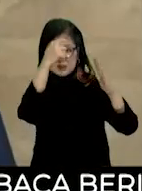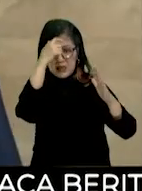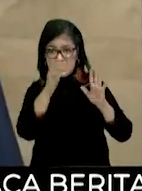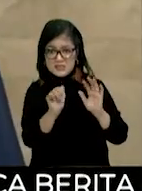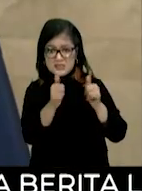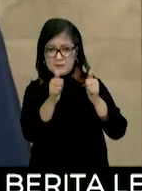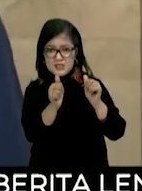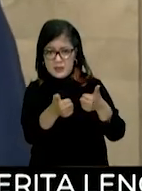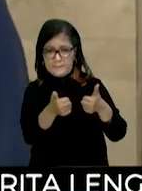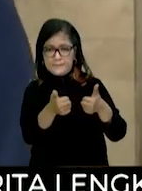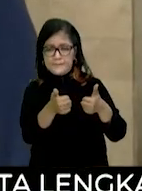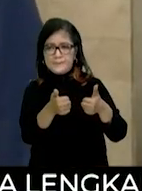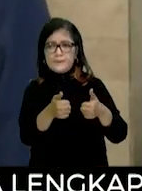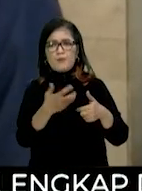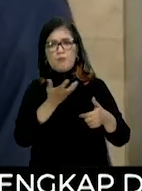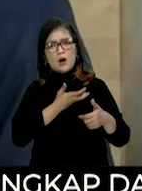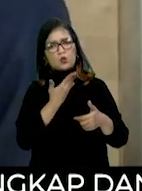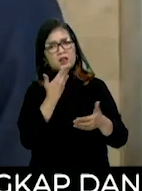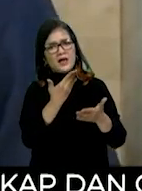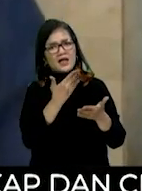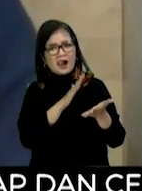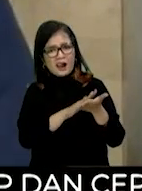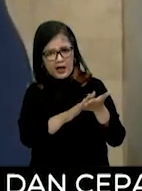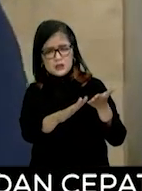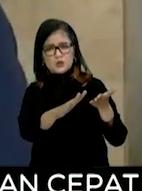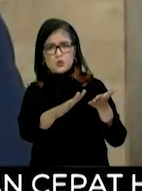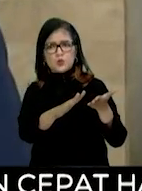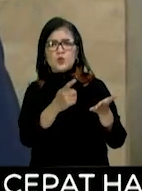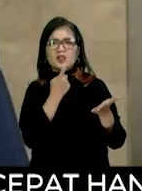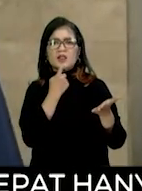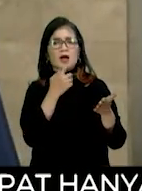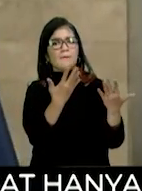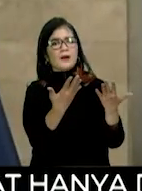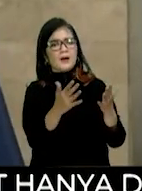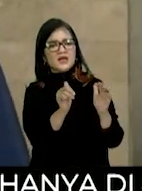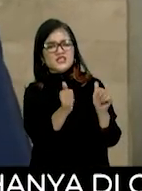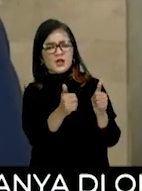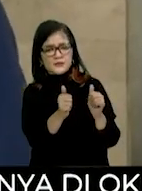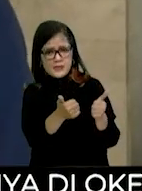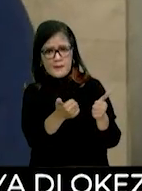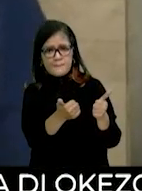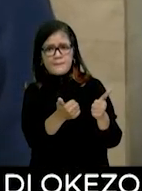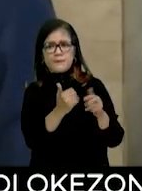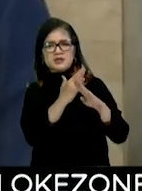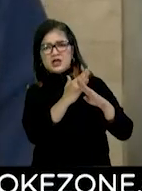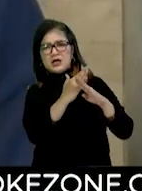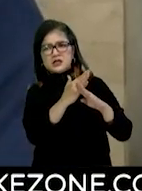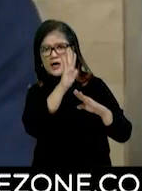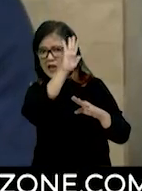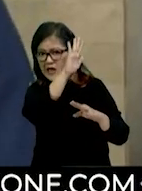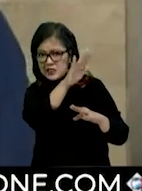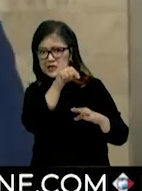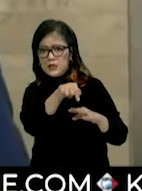saat ini saya akan bertanya langsung kepada pihak rumah sakit terkait sebenarnya seperti apa persiapan mereka mengantisipasi adanya lonjakan kasus